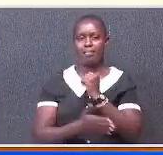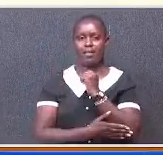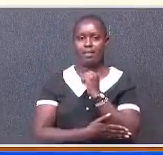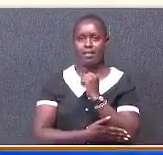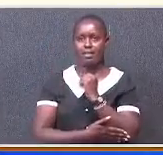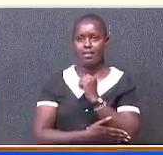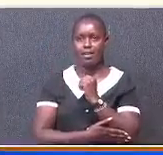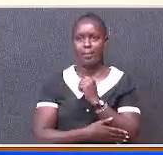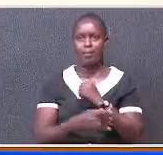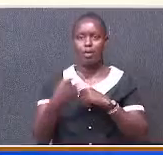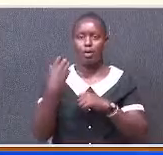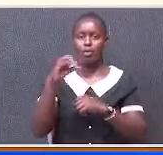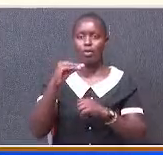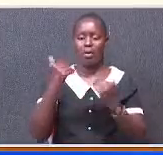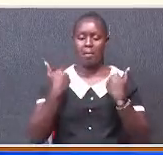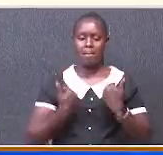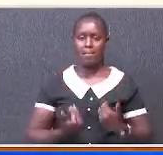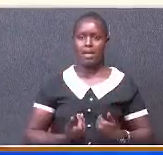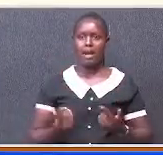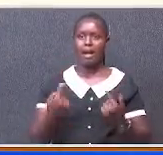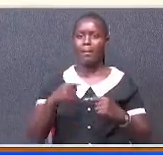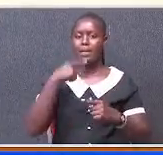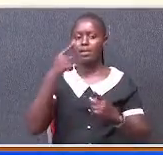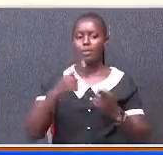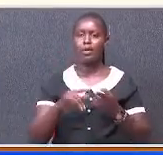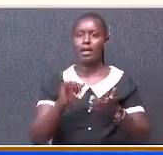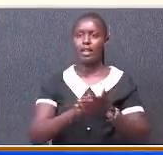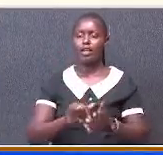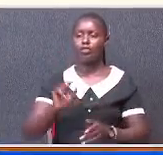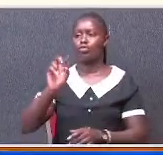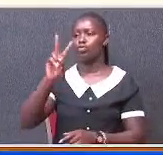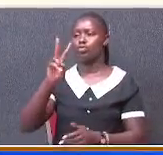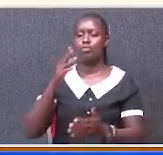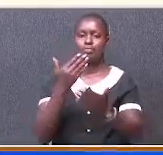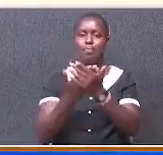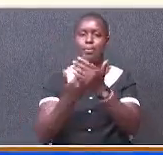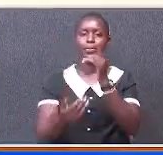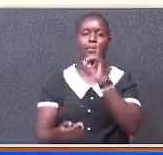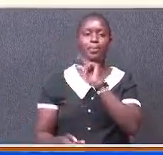vile ulisimama hapa, ungesema tayari wawili wako ndani.